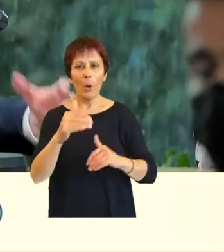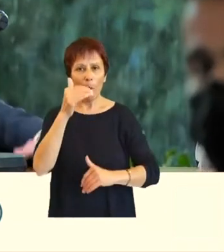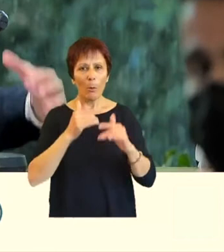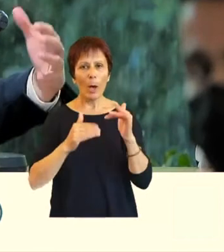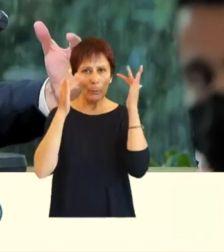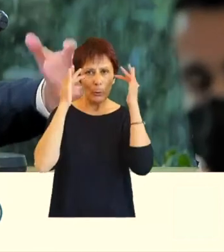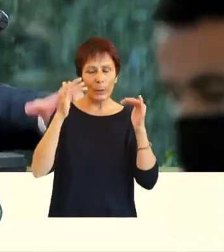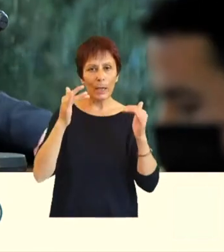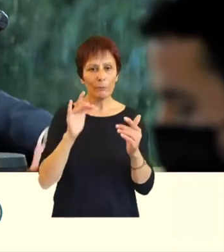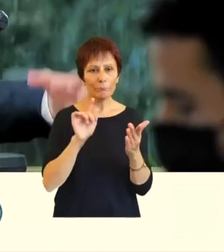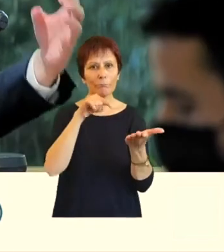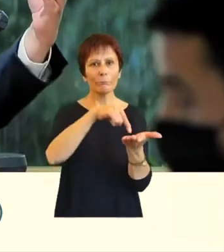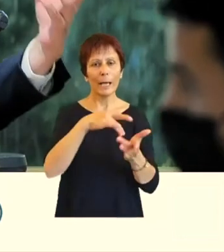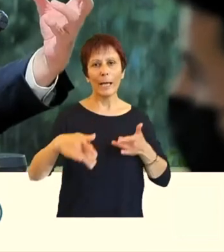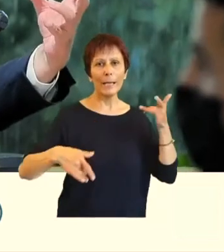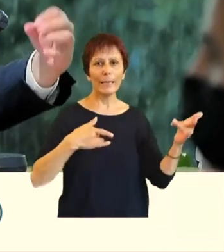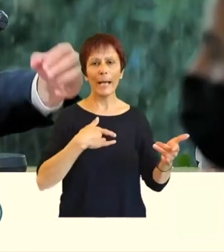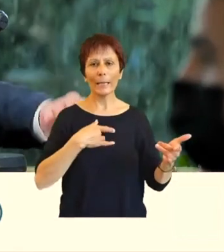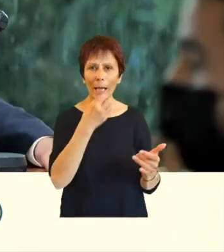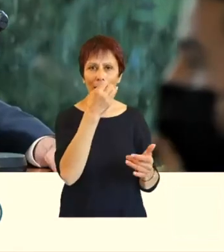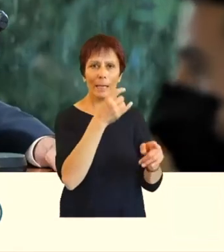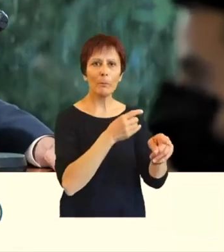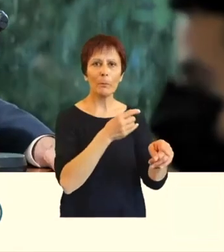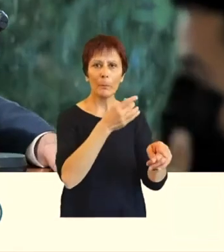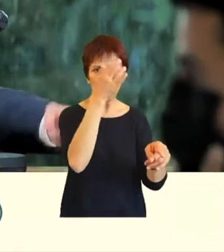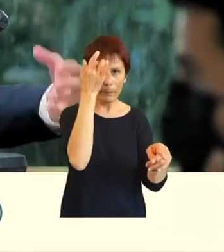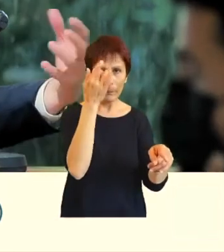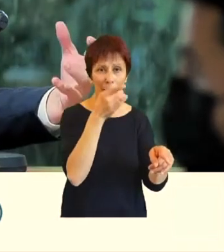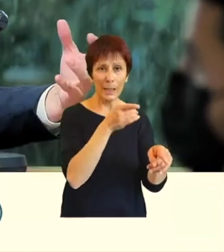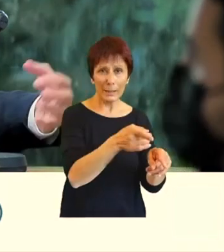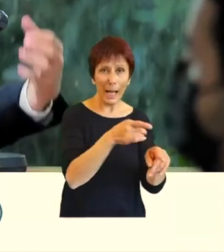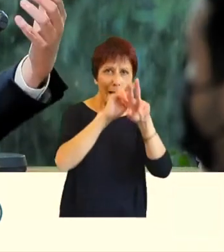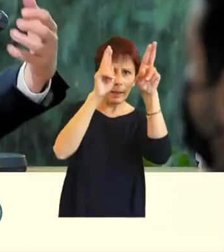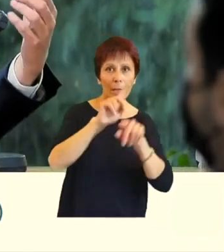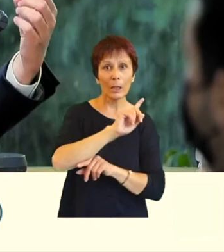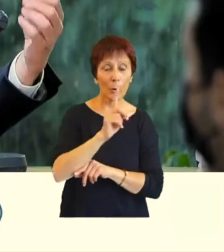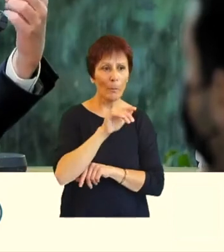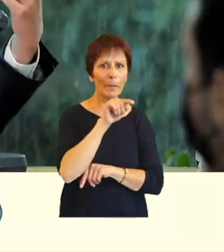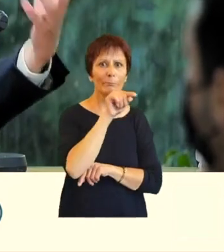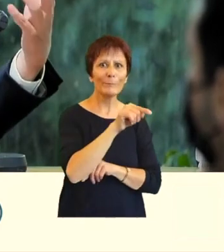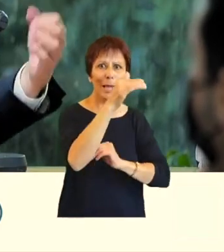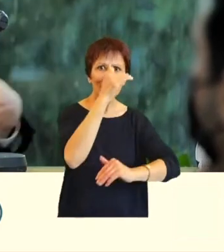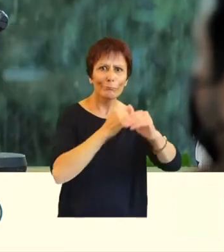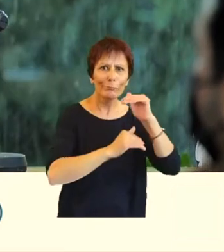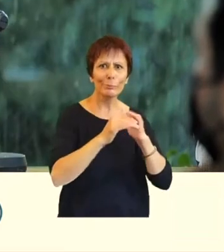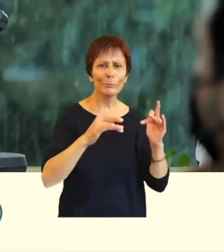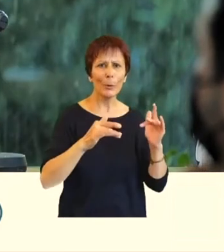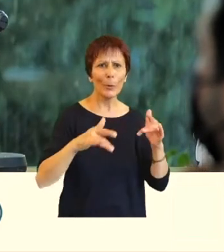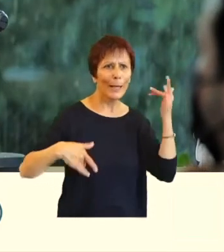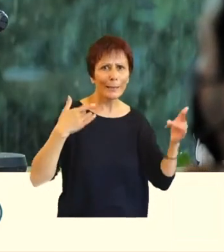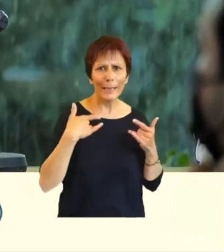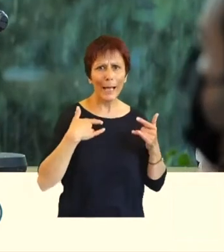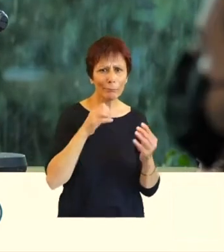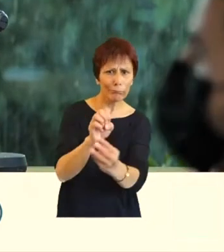théâtre national, c'est une évidence, mais qui a une véritable programmation culturelle qui plaît, une programmation culturelle théâtrale qui répond au